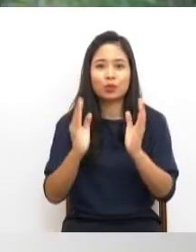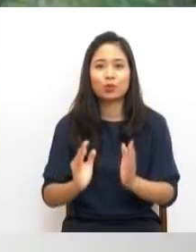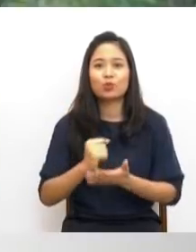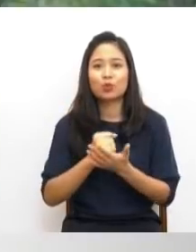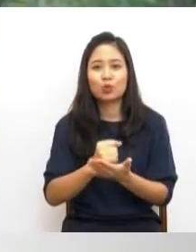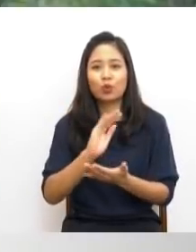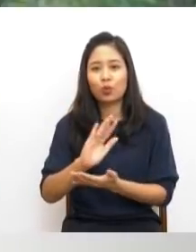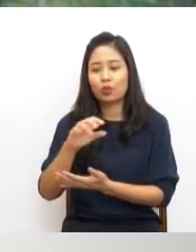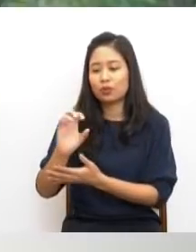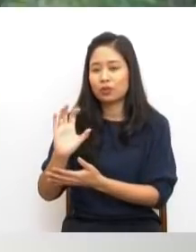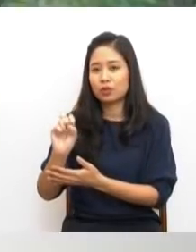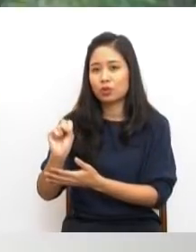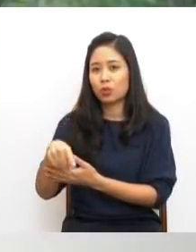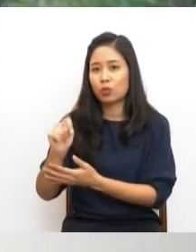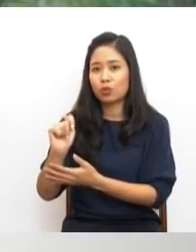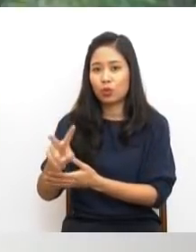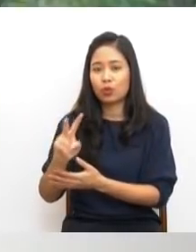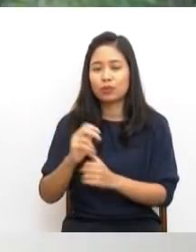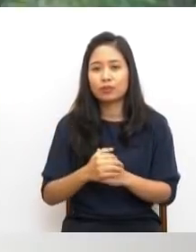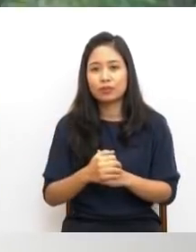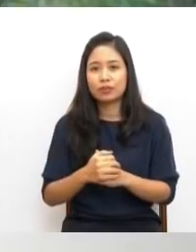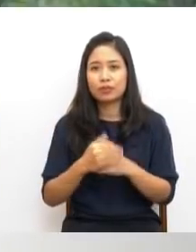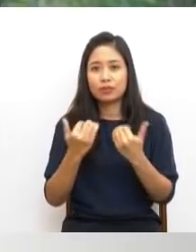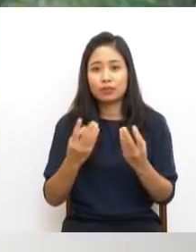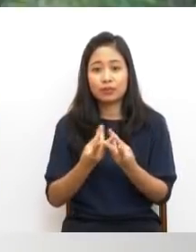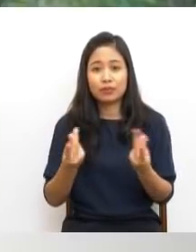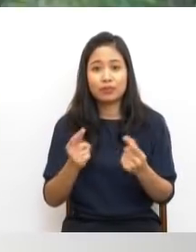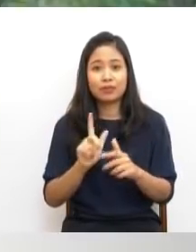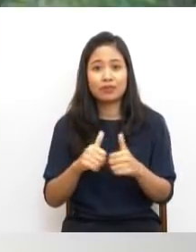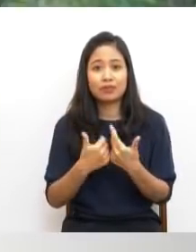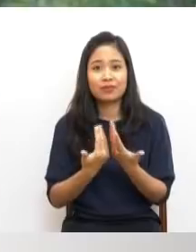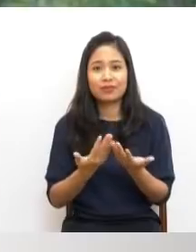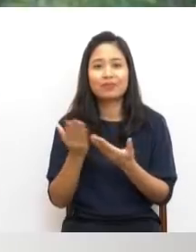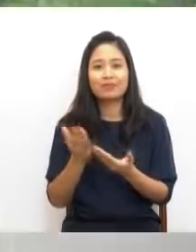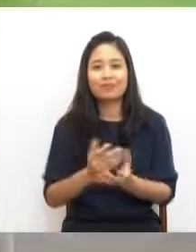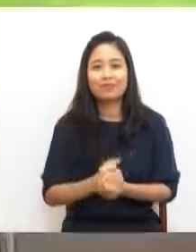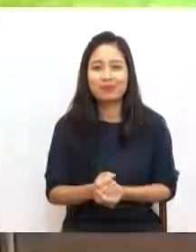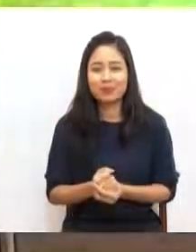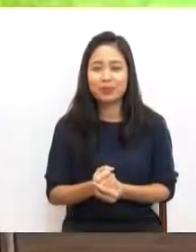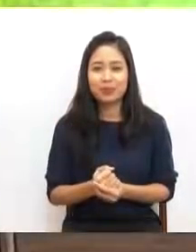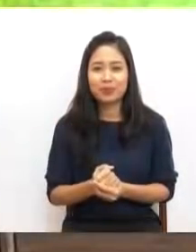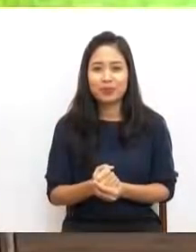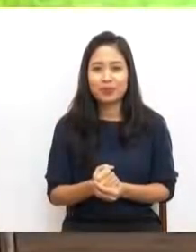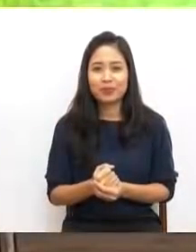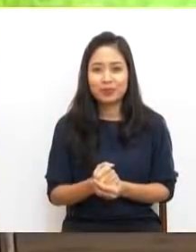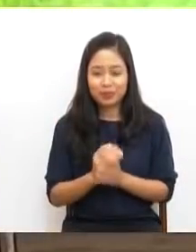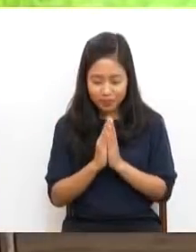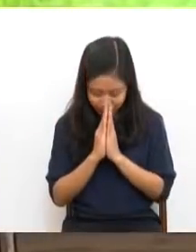ำนักงานคณะกรรมการการศึกษาขั้นพื้นฐานรายละเอียดจะเป็นอย่างไรนั้นขอเชิญรับชมค่ะ